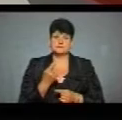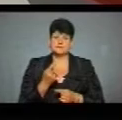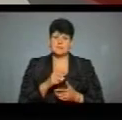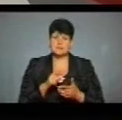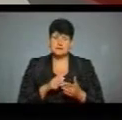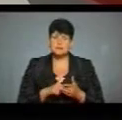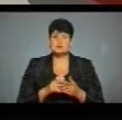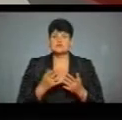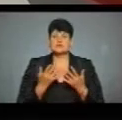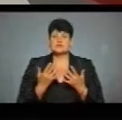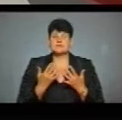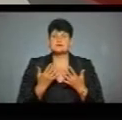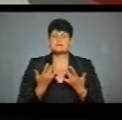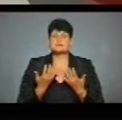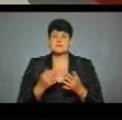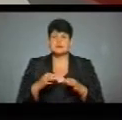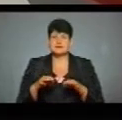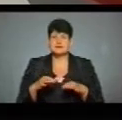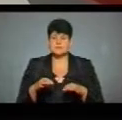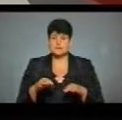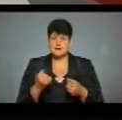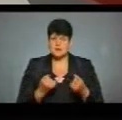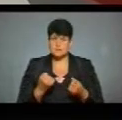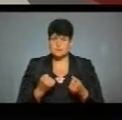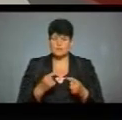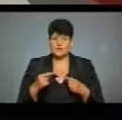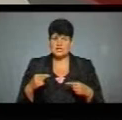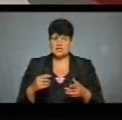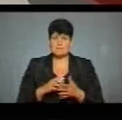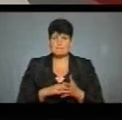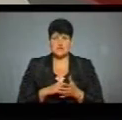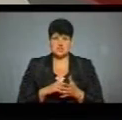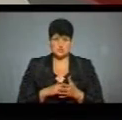якась певна кількість транспортних засобів по тих чи інших причинах